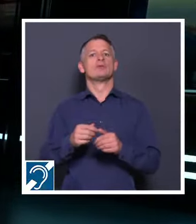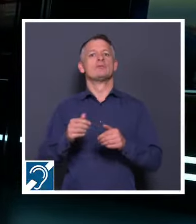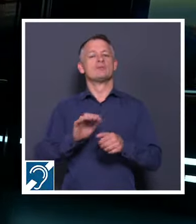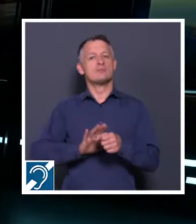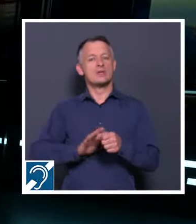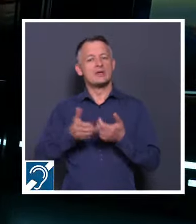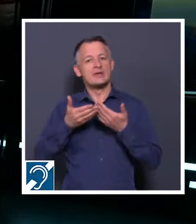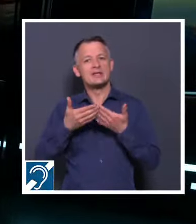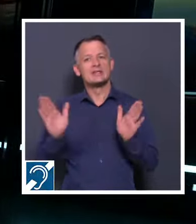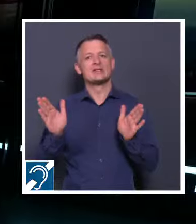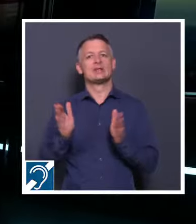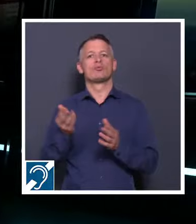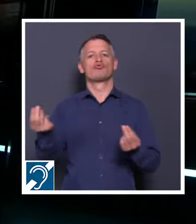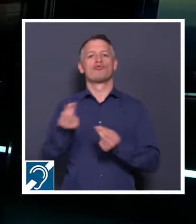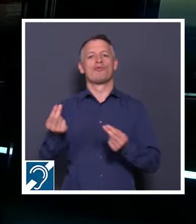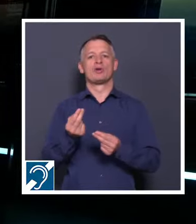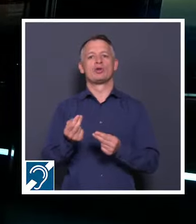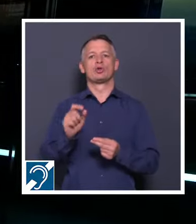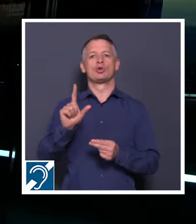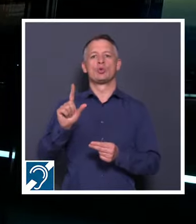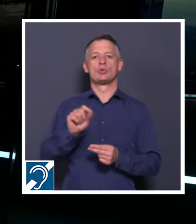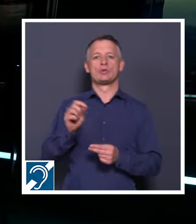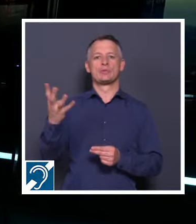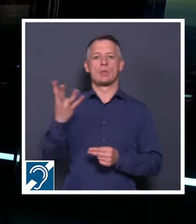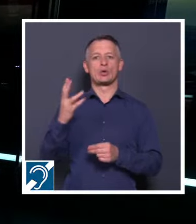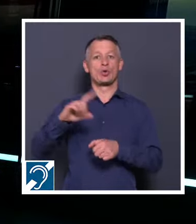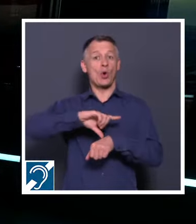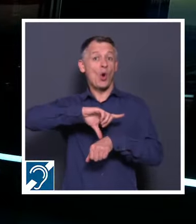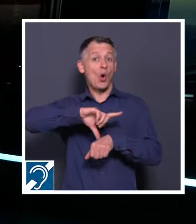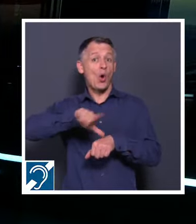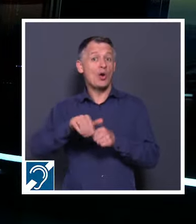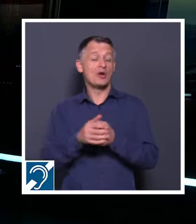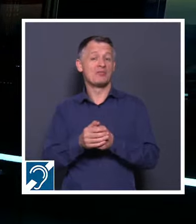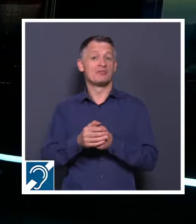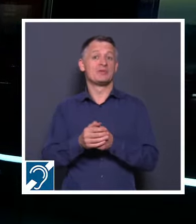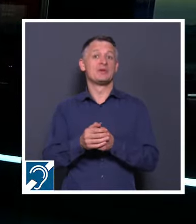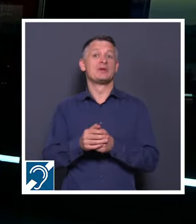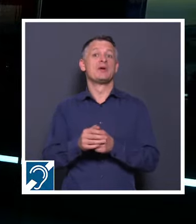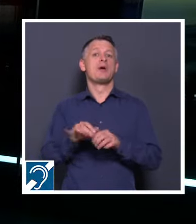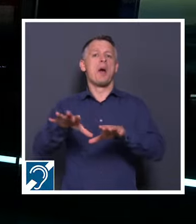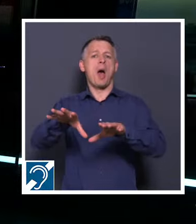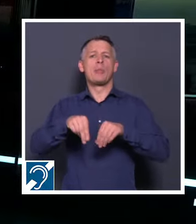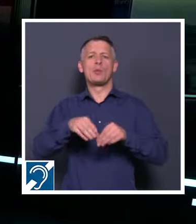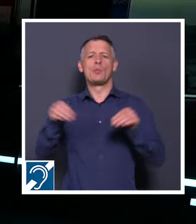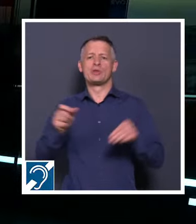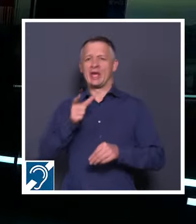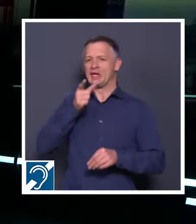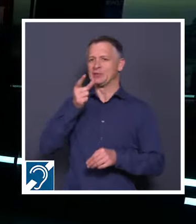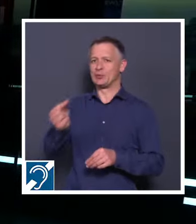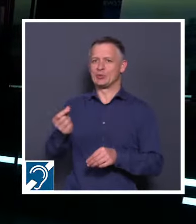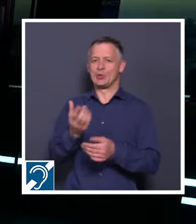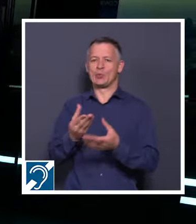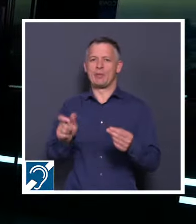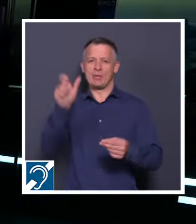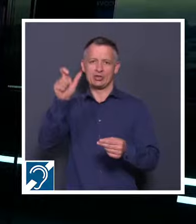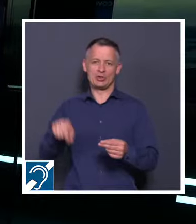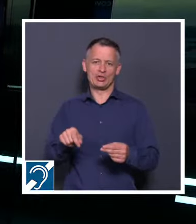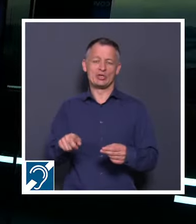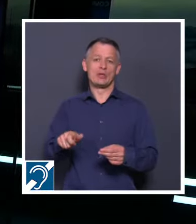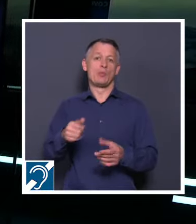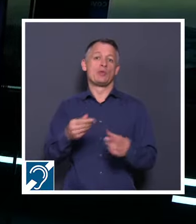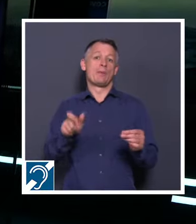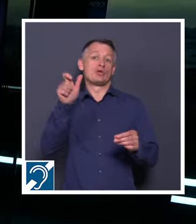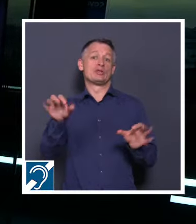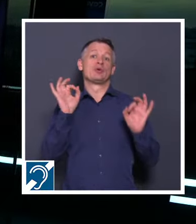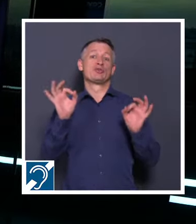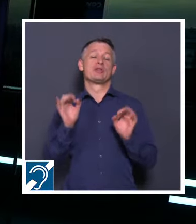cu ceva mai bine de 24 de ore, dar a strâns deja foarte multe reacții. Foarte mulți oameni și foarte mulți specialiști, de